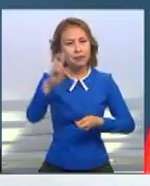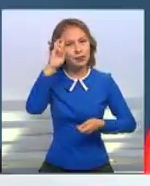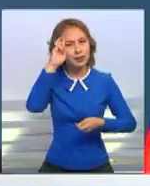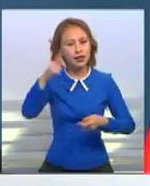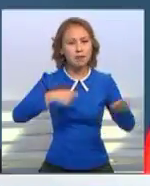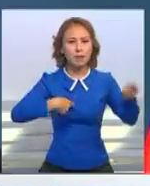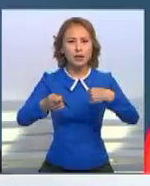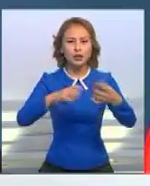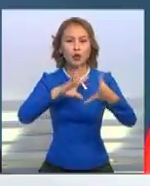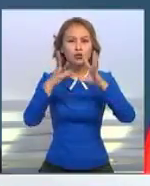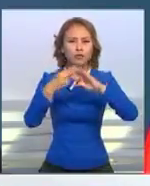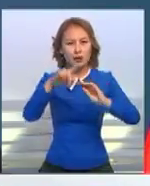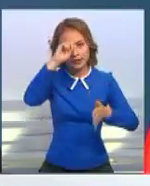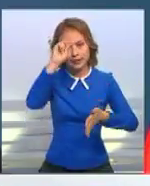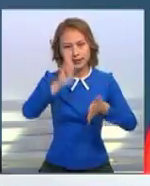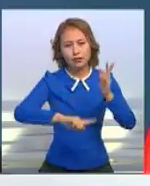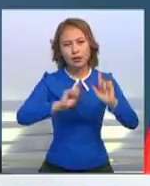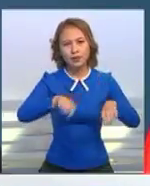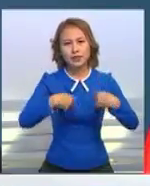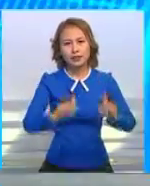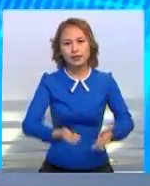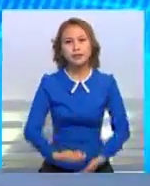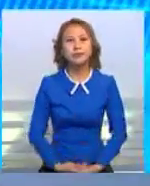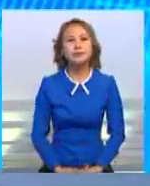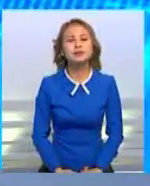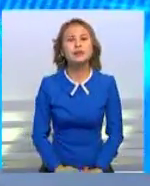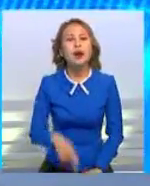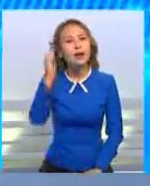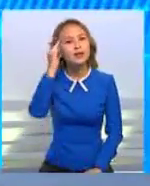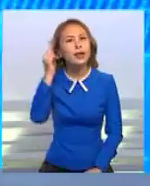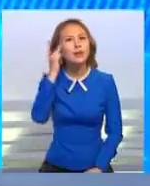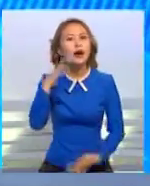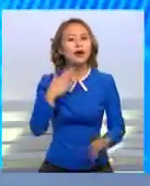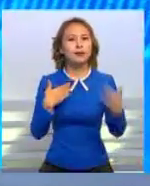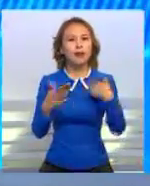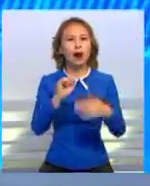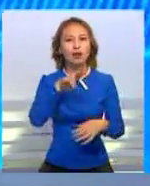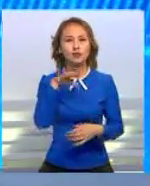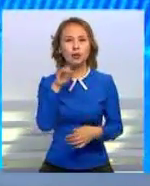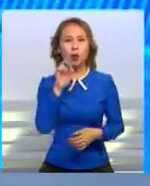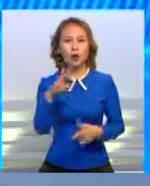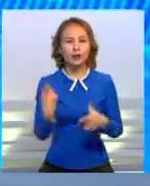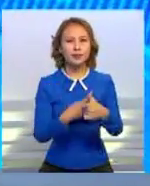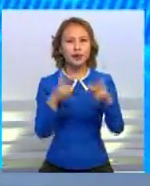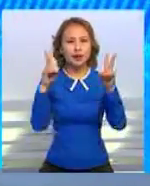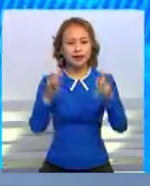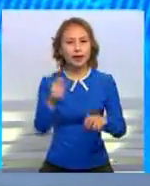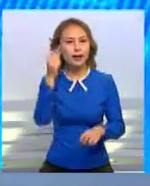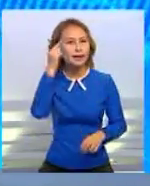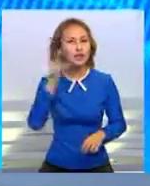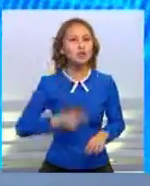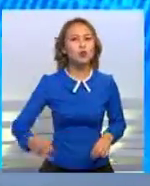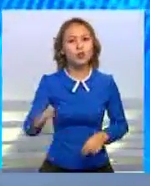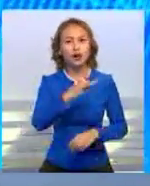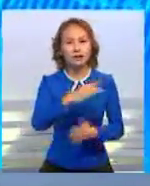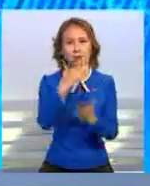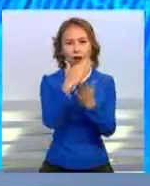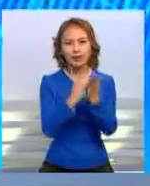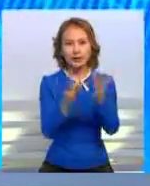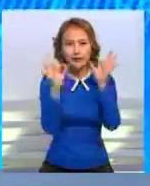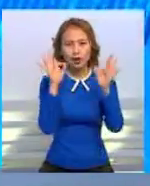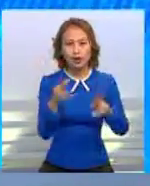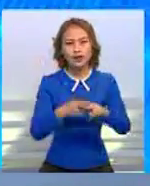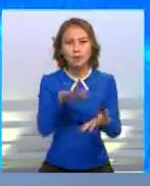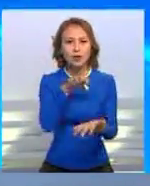мемлекетті басқаруды тағы да сеніп тапсырды. Қытай мен арадағы Алтынкөл кеден бекетінде Қырғыз Республикасына бағыт